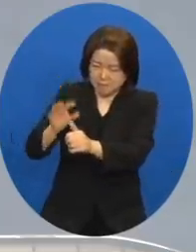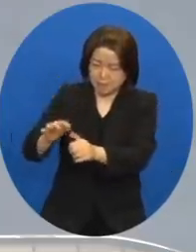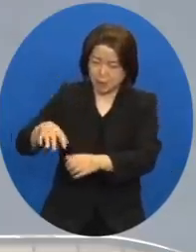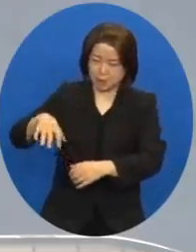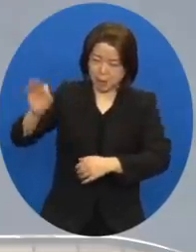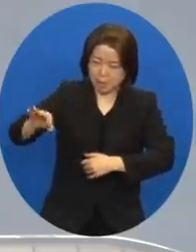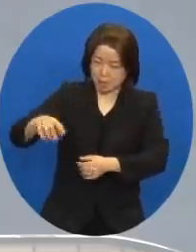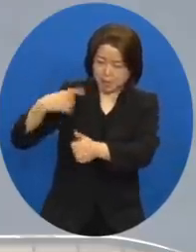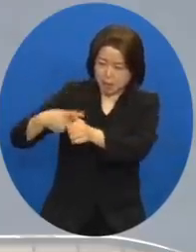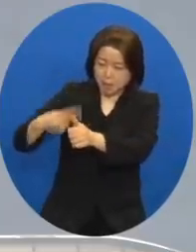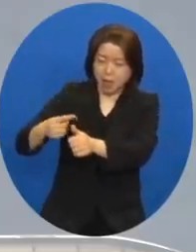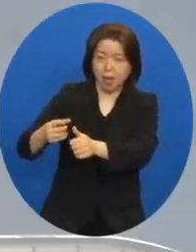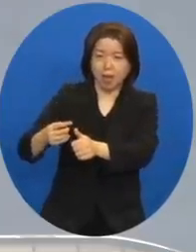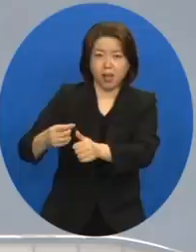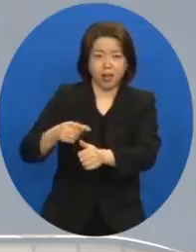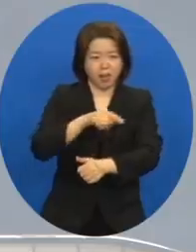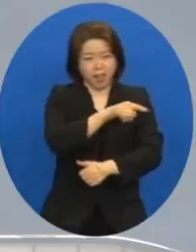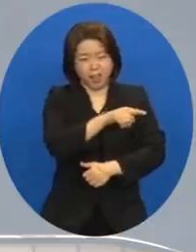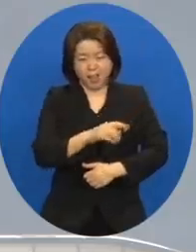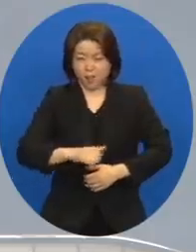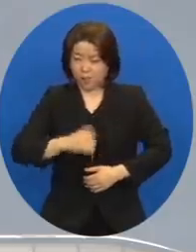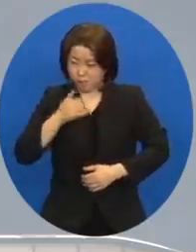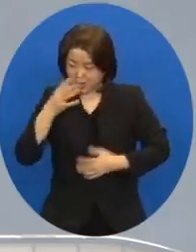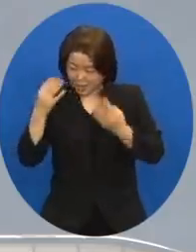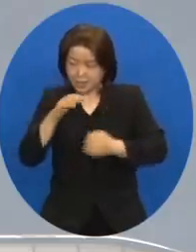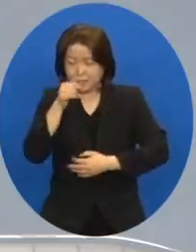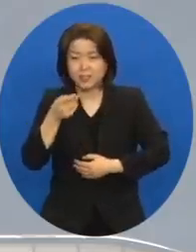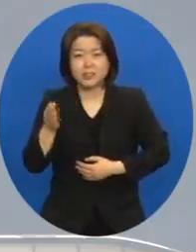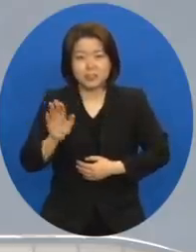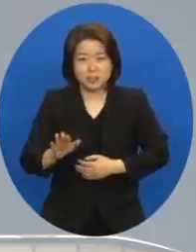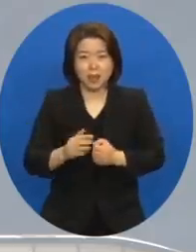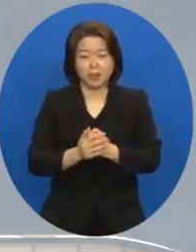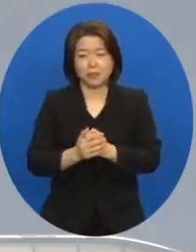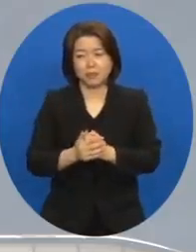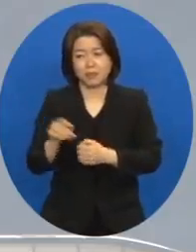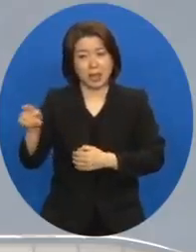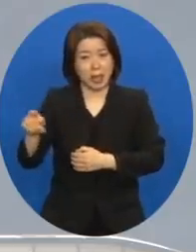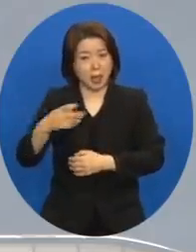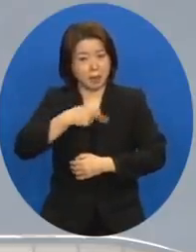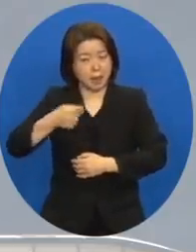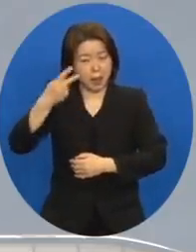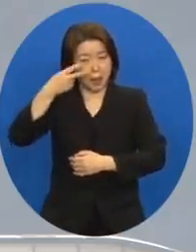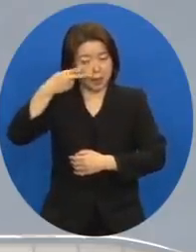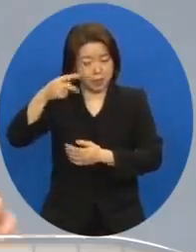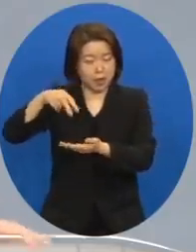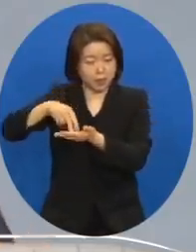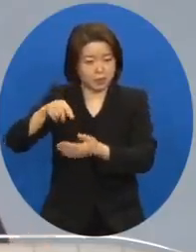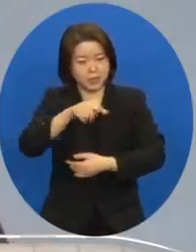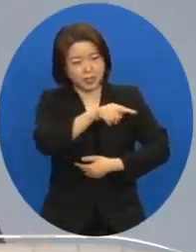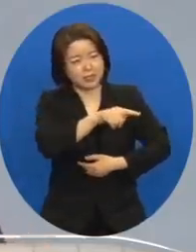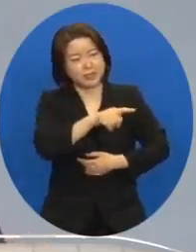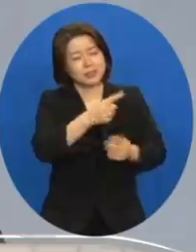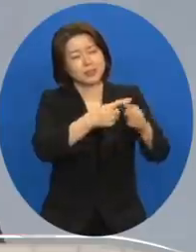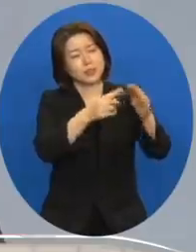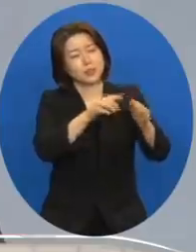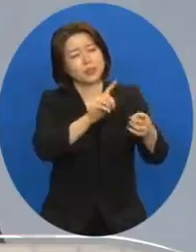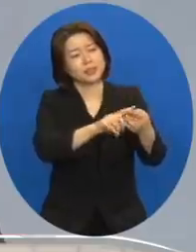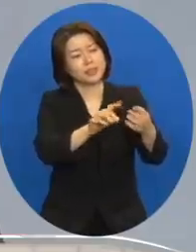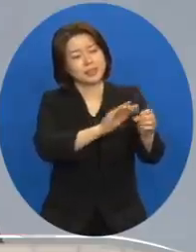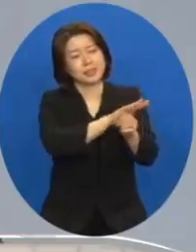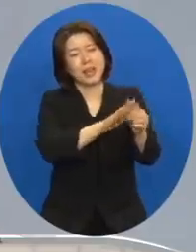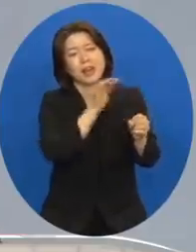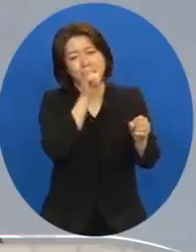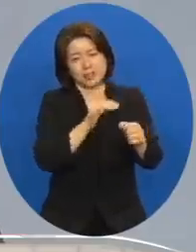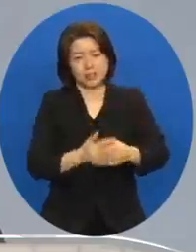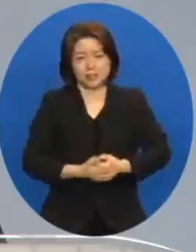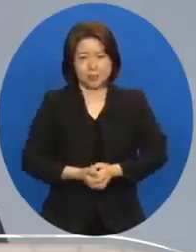엄청나게 속을 썩여 찜한 고린도 교회를 향한 사도 바울의 마음은 사랑이었습니다 4절에 이렇게